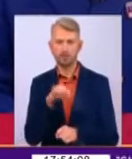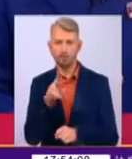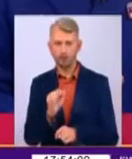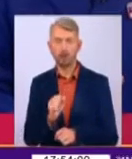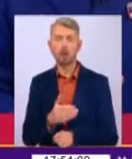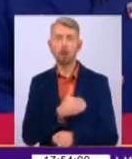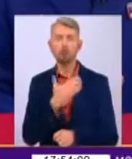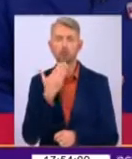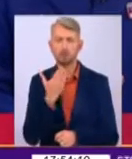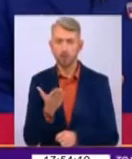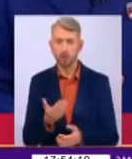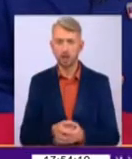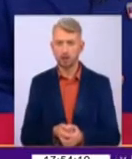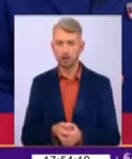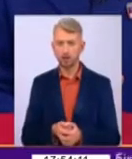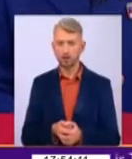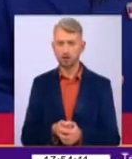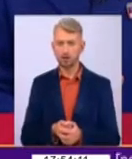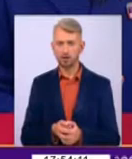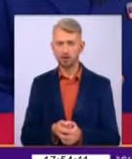так само питати.